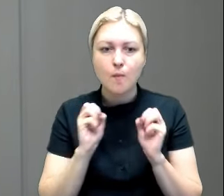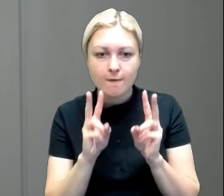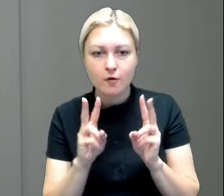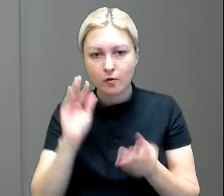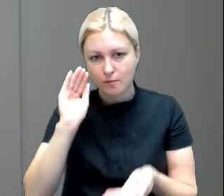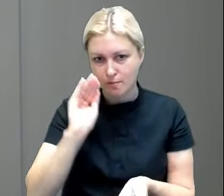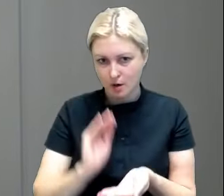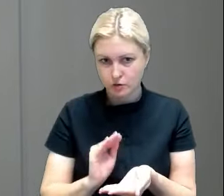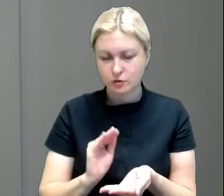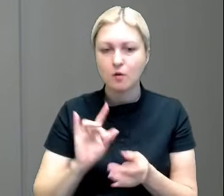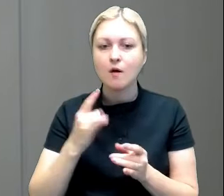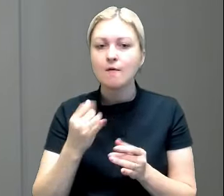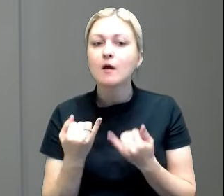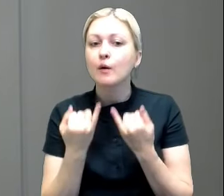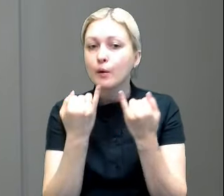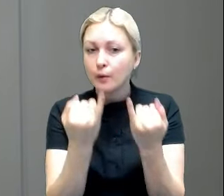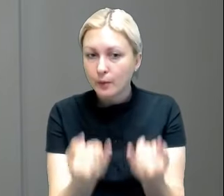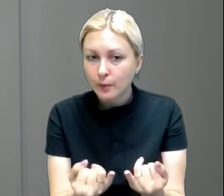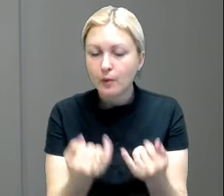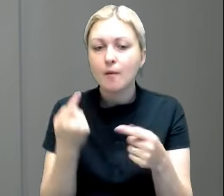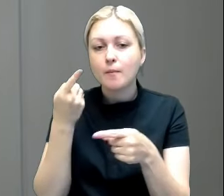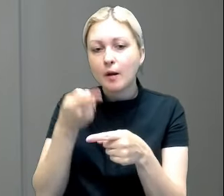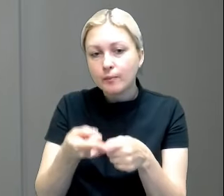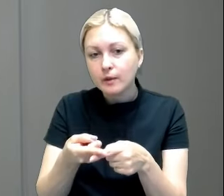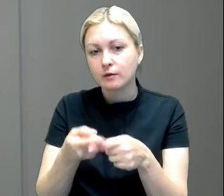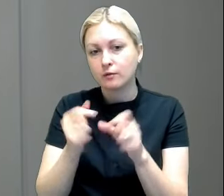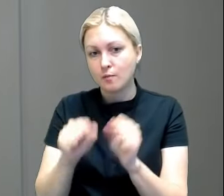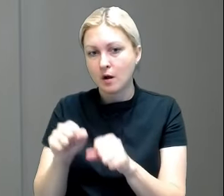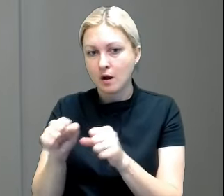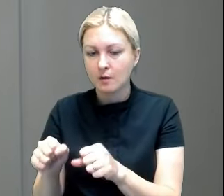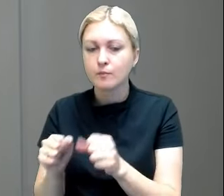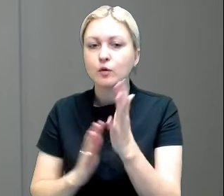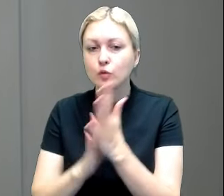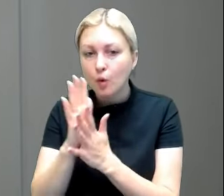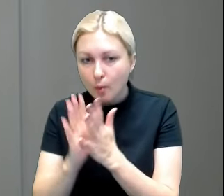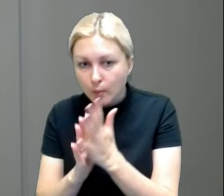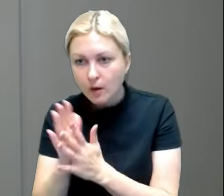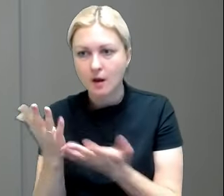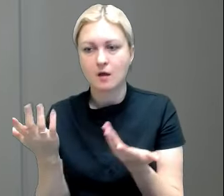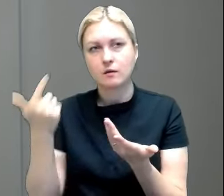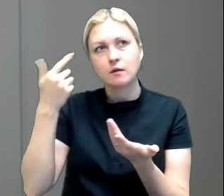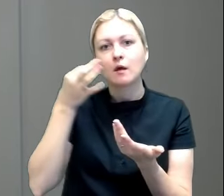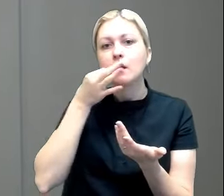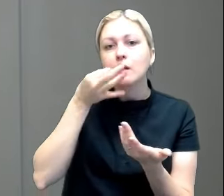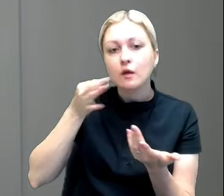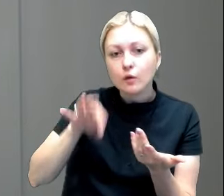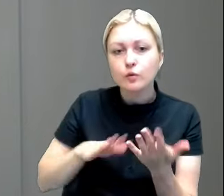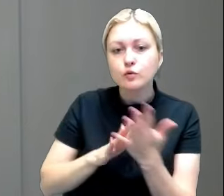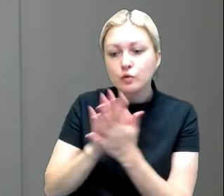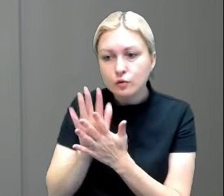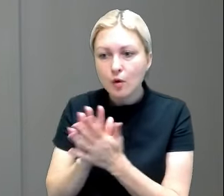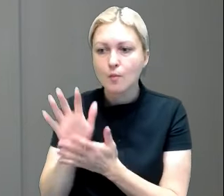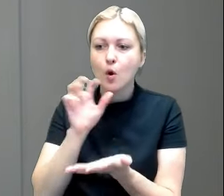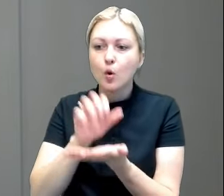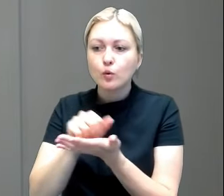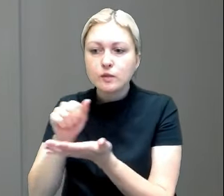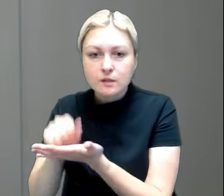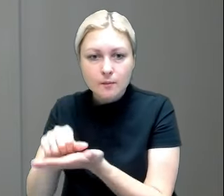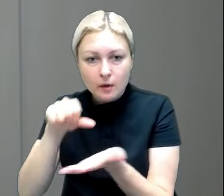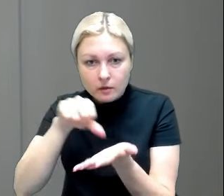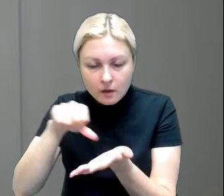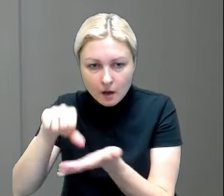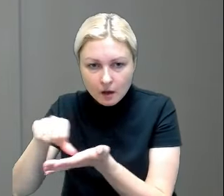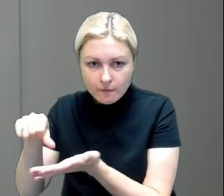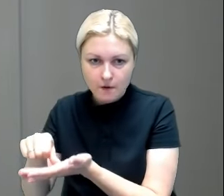suteikia vaikams papildomų galimybių tobulėti savo įgūdžius tobulinti dalyvauti užsiėmimuose ir mokytis iki tol kol tėvai